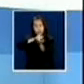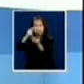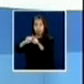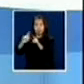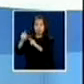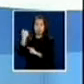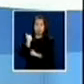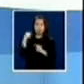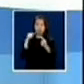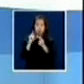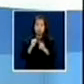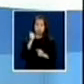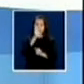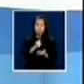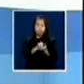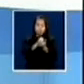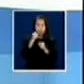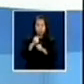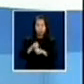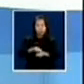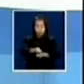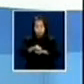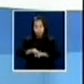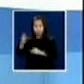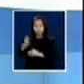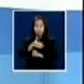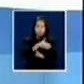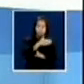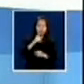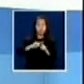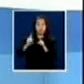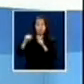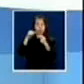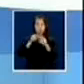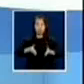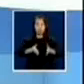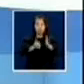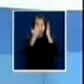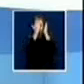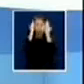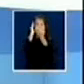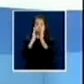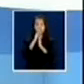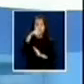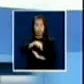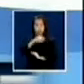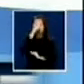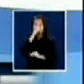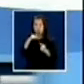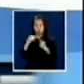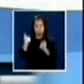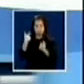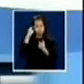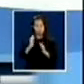ที่ได้เข้าไปดำเนินการในการทำความสะอาดในพื้นที่บริเวณราชประสงค์ซึ่งเป็นพื้นที่ซึ่งขณะนี้ได้มีการส่งม